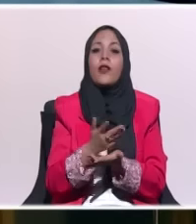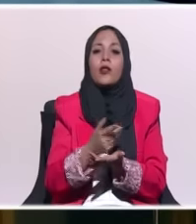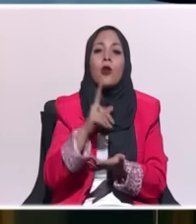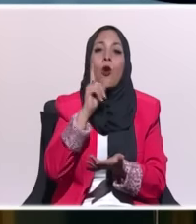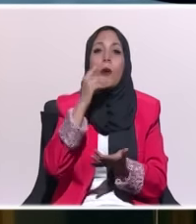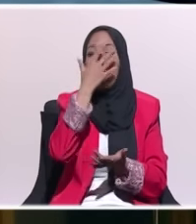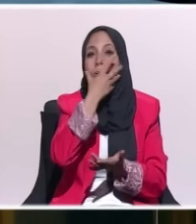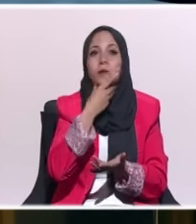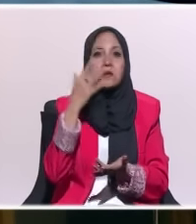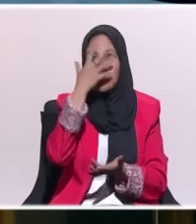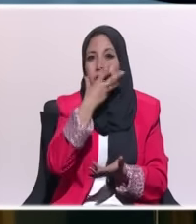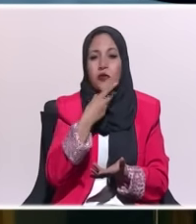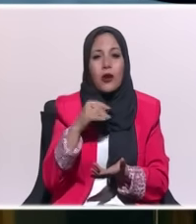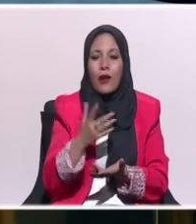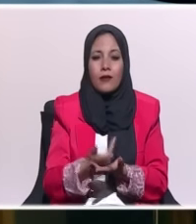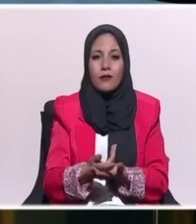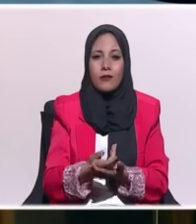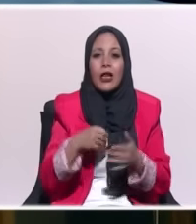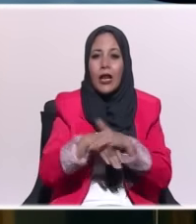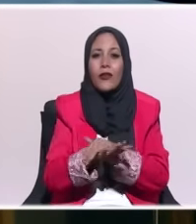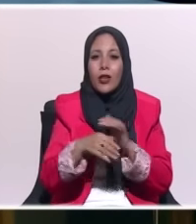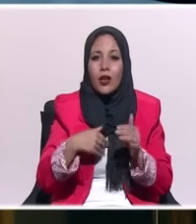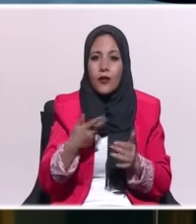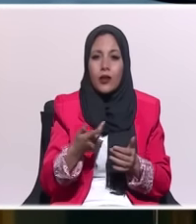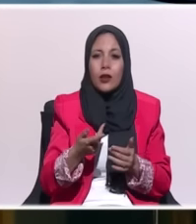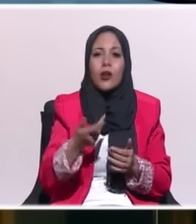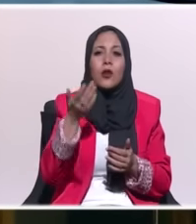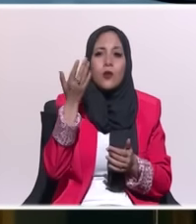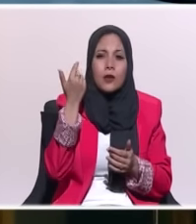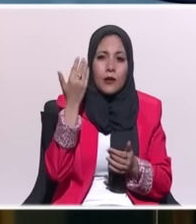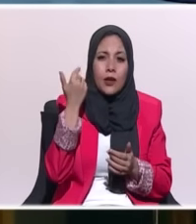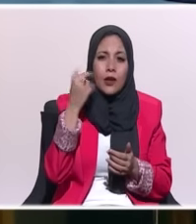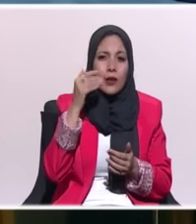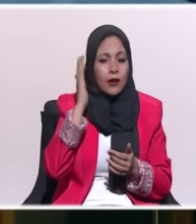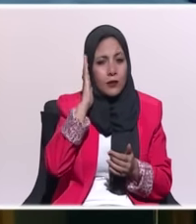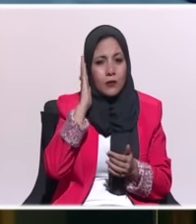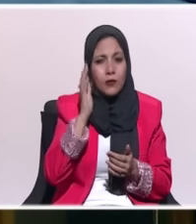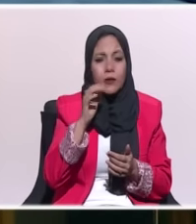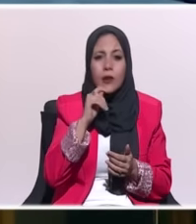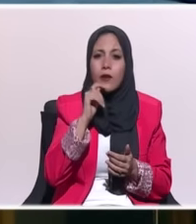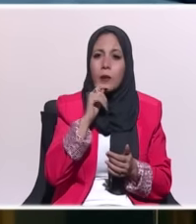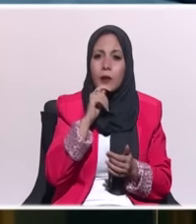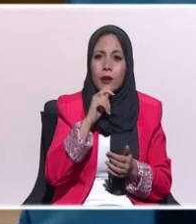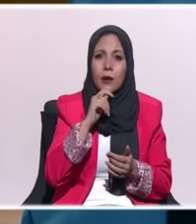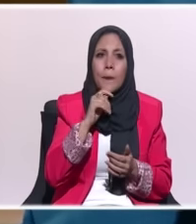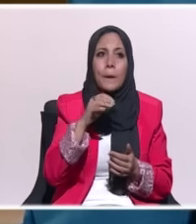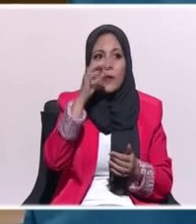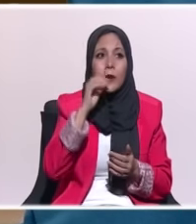ايه، اللي خلفتني، اللي جابتني. وكانت تملي تشوف في الحلم مع الاسف، في واحده ادتني الحياه،